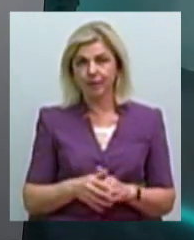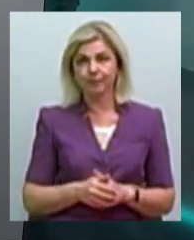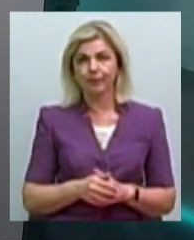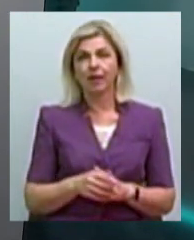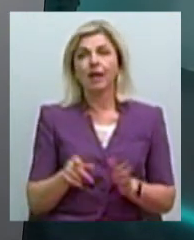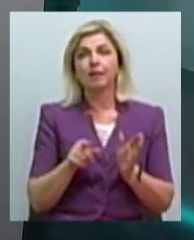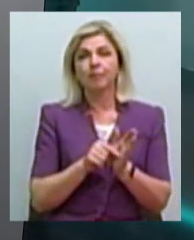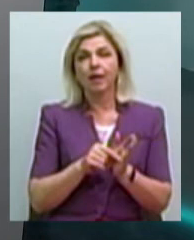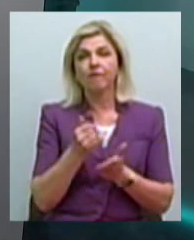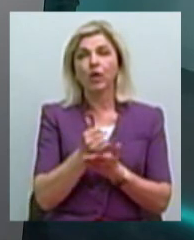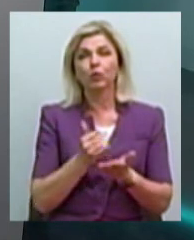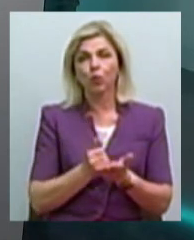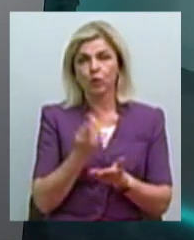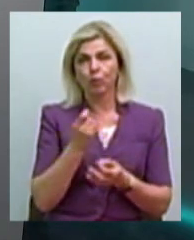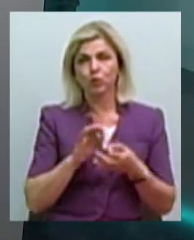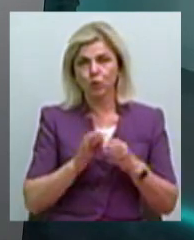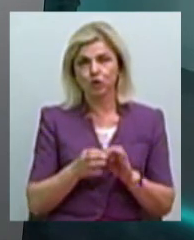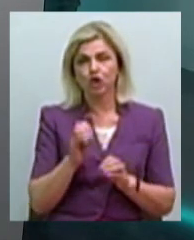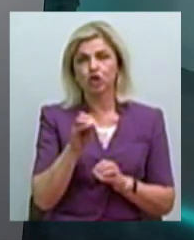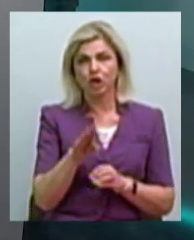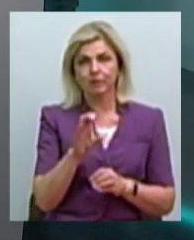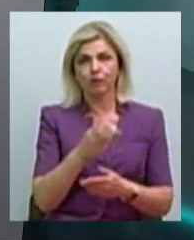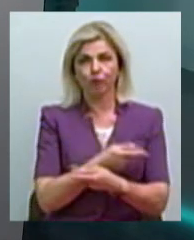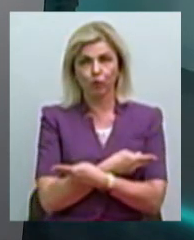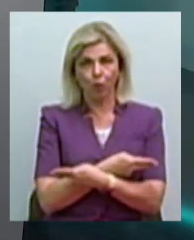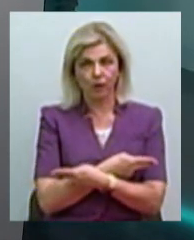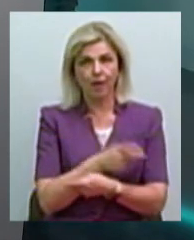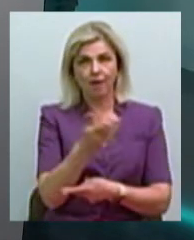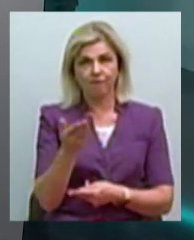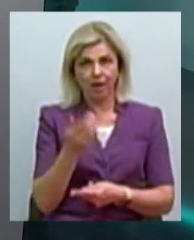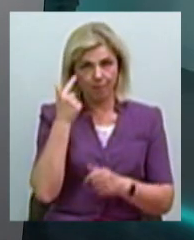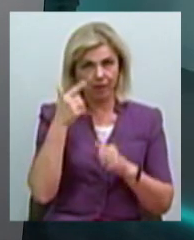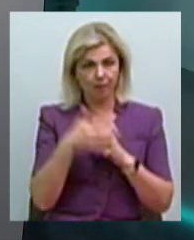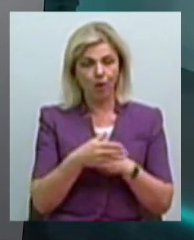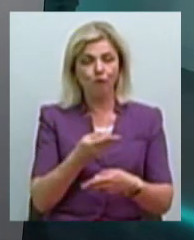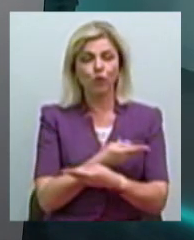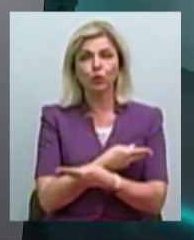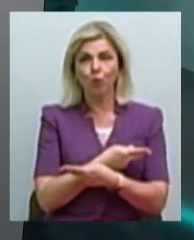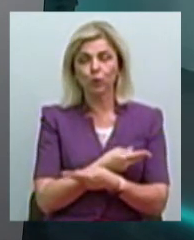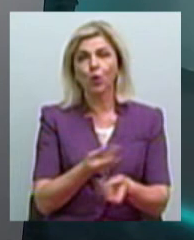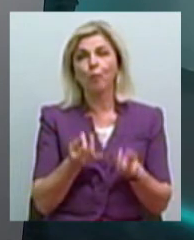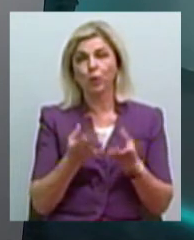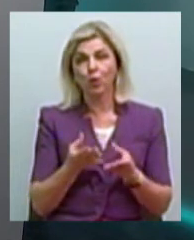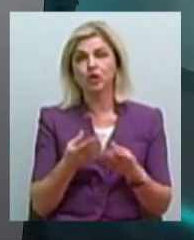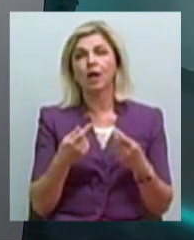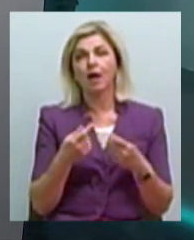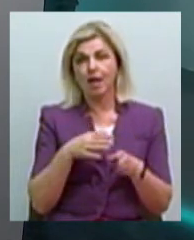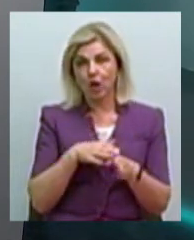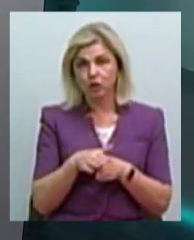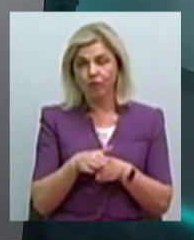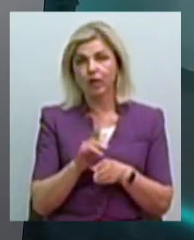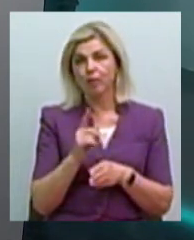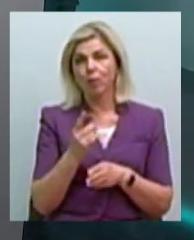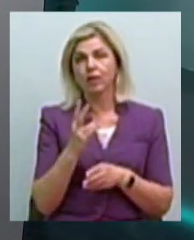вином сложнее, чем с футболками. Ну, сами понимаете, футболку как бы гораздо проще реализовать, потому что, ну, на